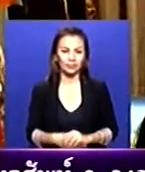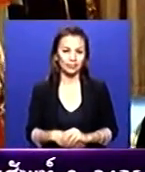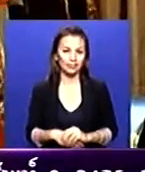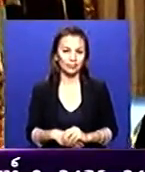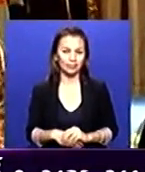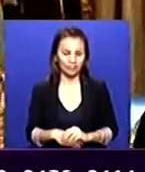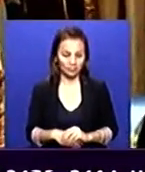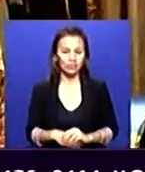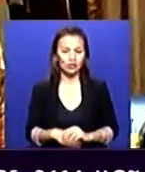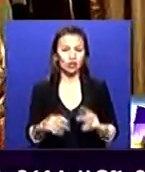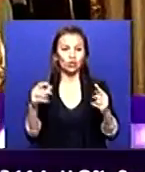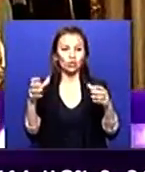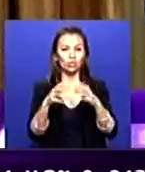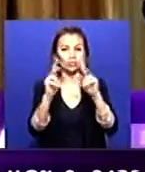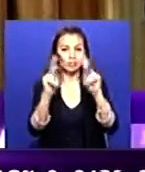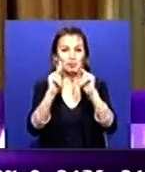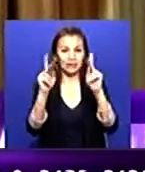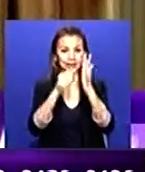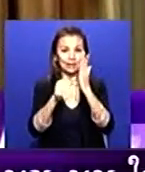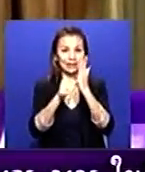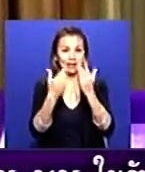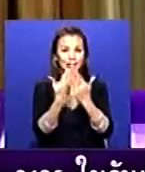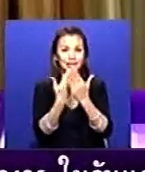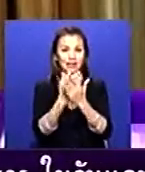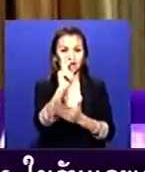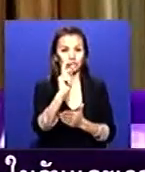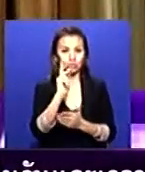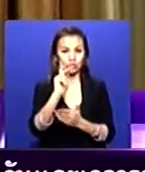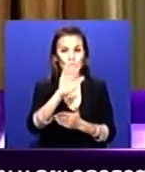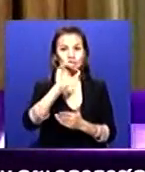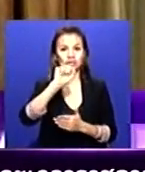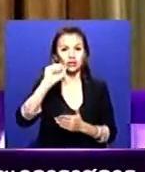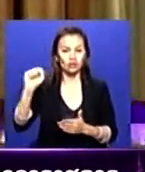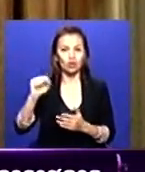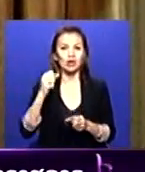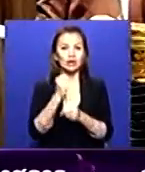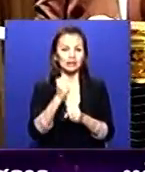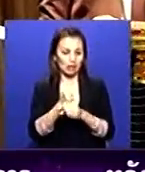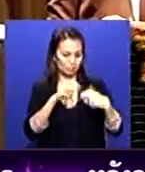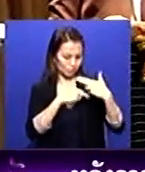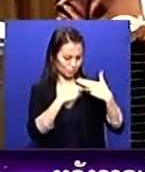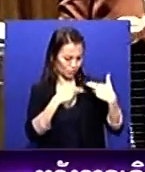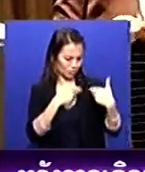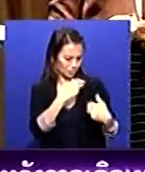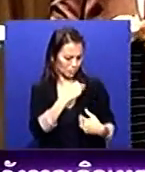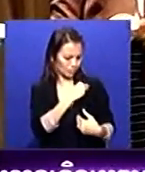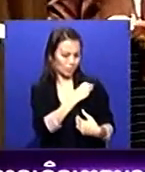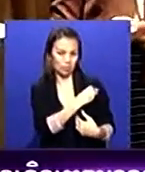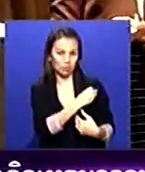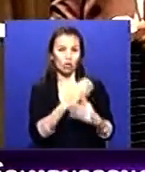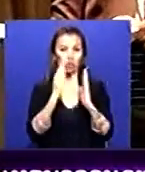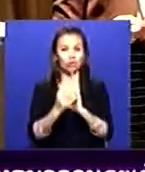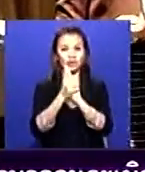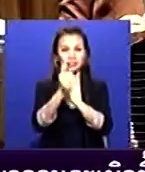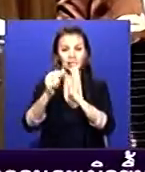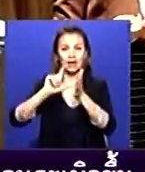คณะกรรมาธิการแก้ไขปัญหาหนี้สินแห่งชาติสภาผู้แทนราษฎรจัดพิธีมอบเครื่องอิสริยาภรณ์และเกียรติบัตรแก่ผู้ชำนาญการและเลขานุ